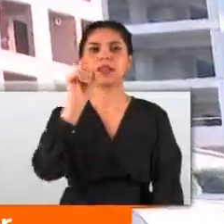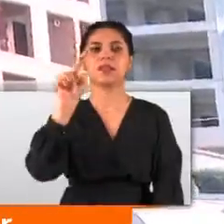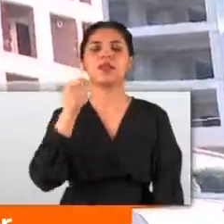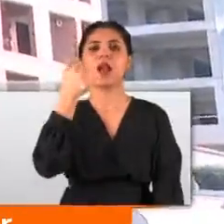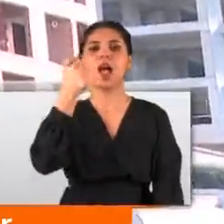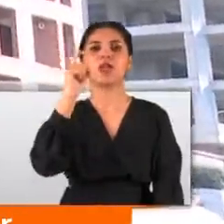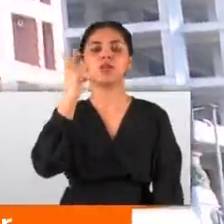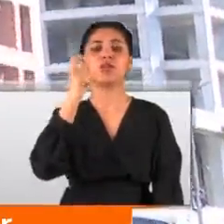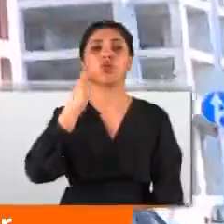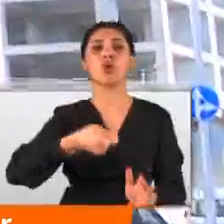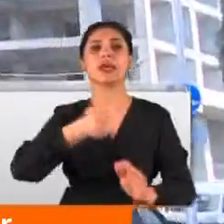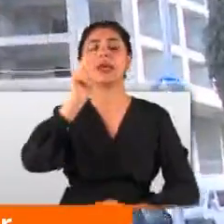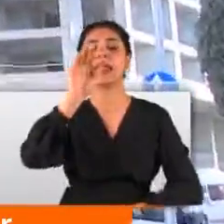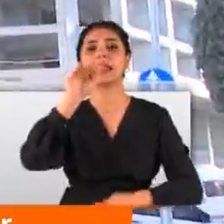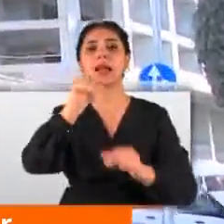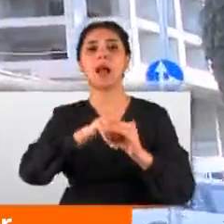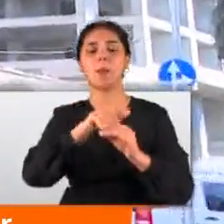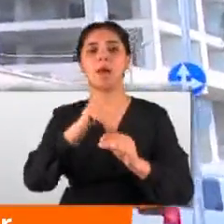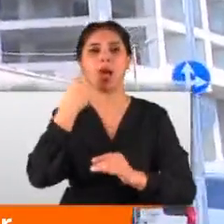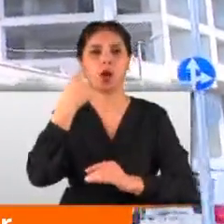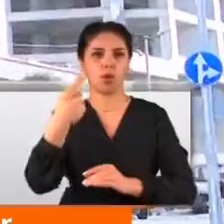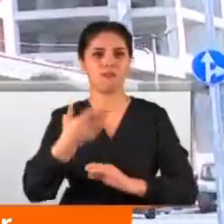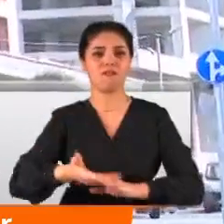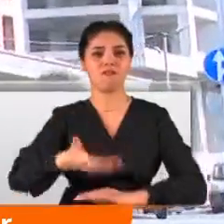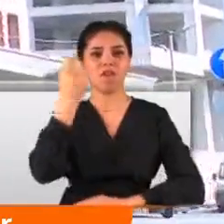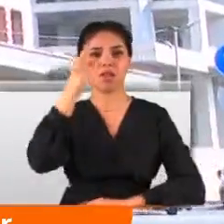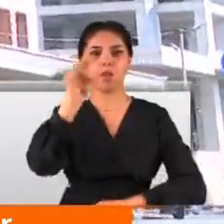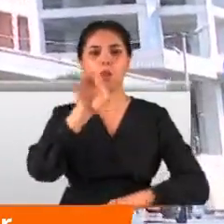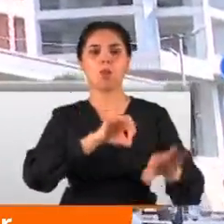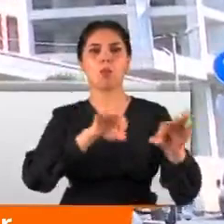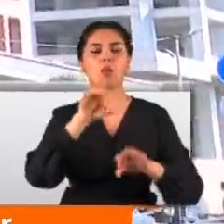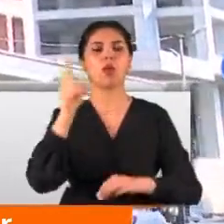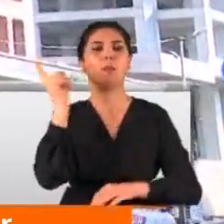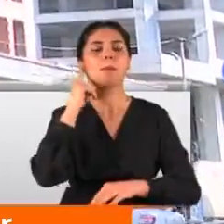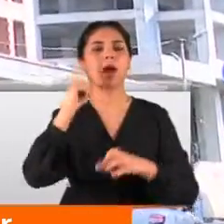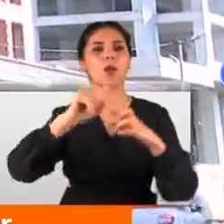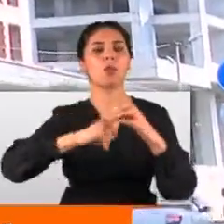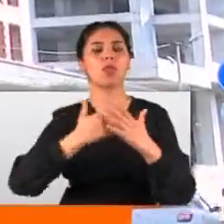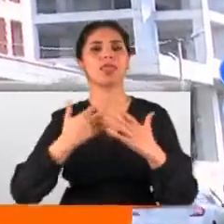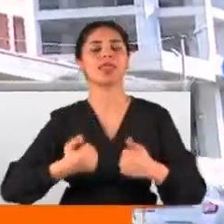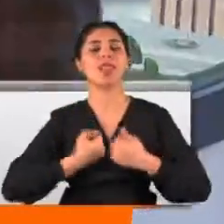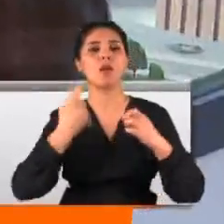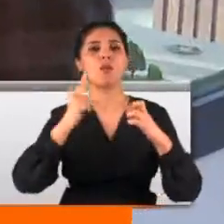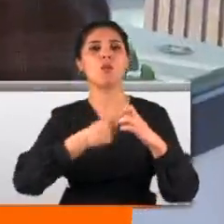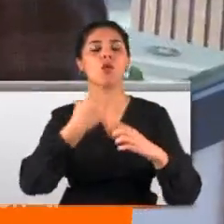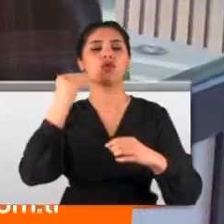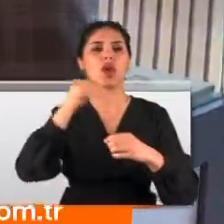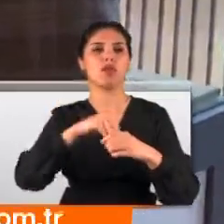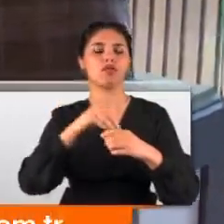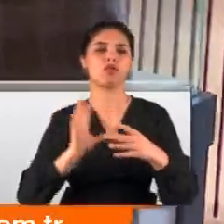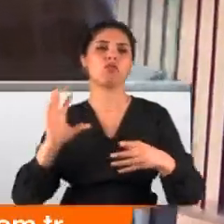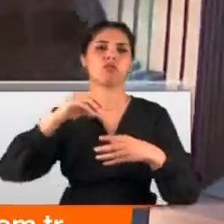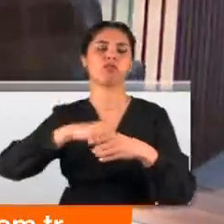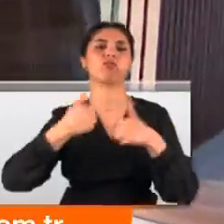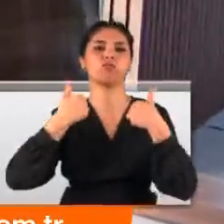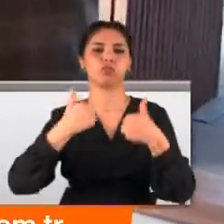%69'luk kredi kampanyası ağırlıklı olarak işte böyle marka projelerde, büyük projelerde geçerli. Büyük konut projelerini